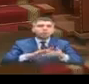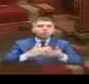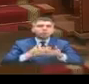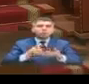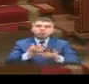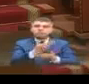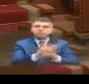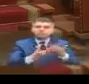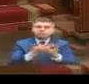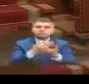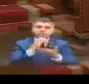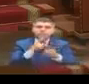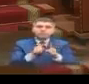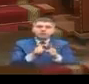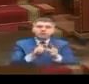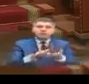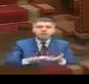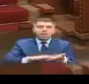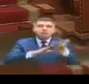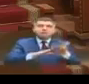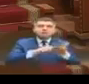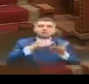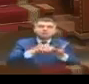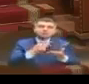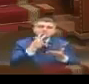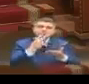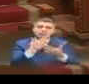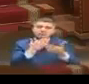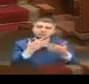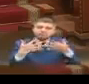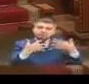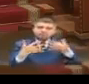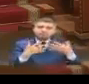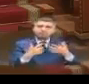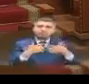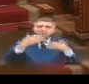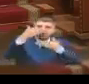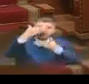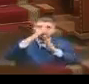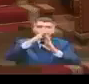وان نرتقي لمقاربته برؤية وطنية